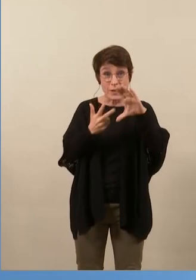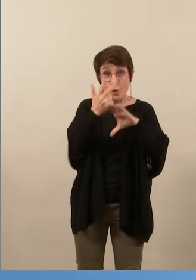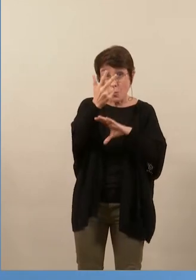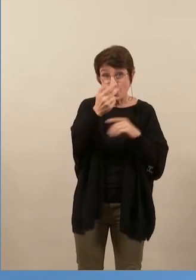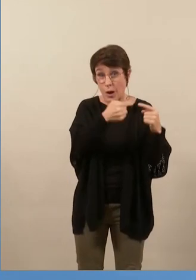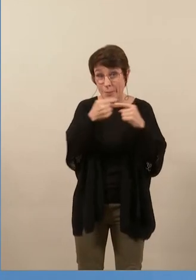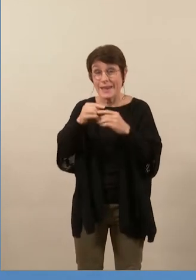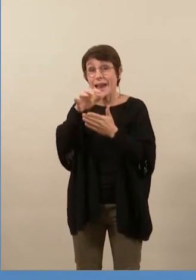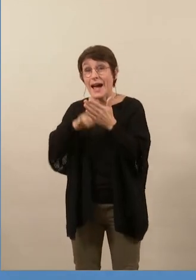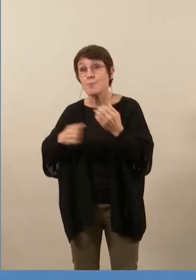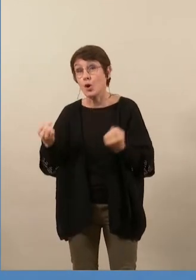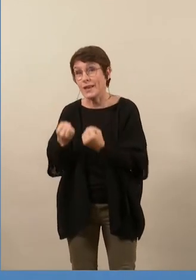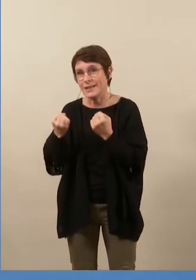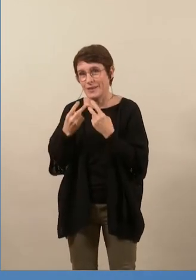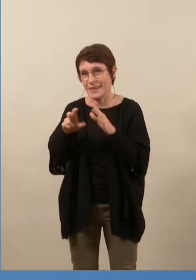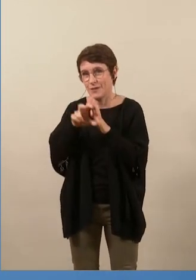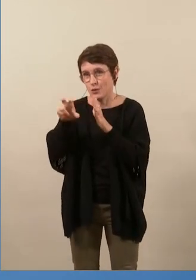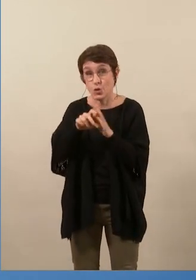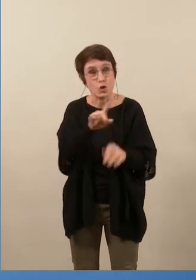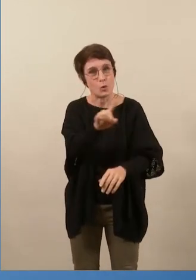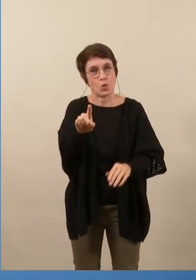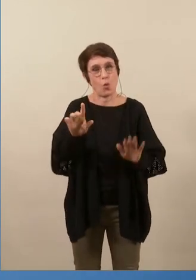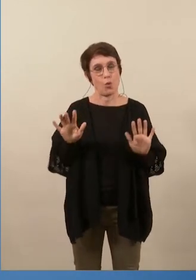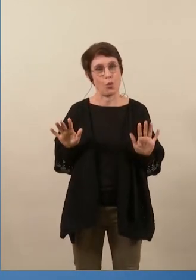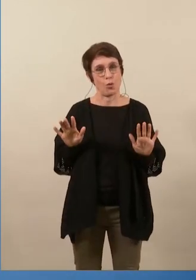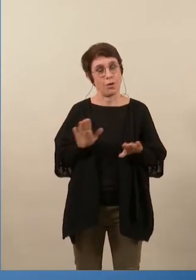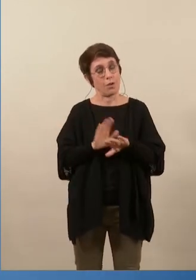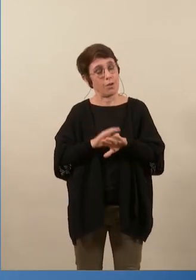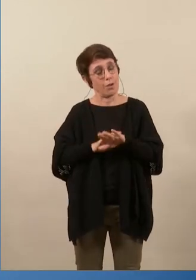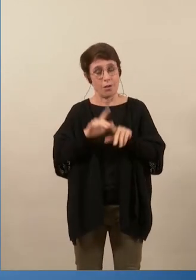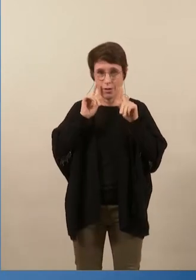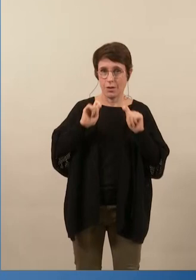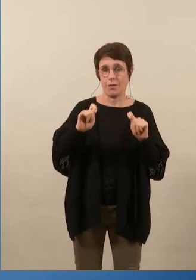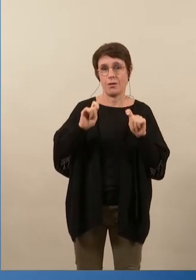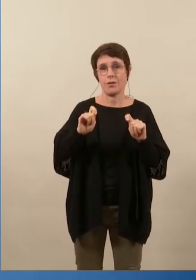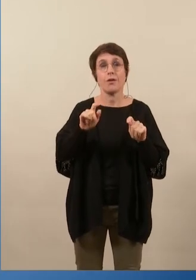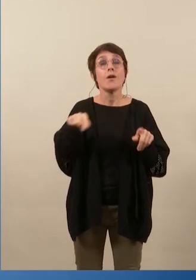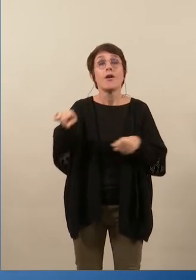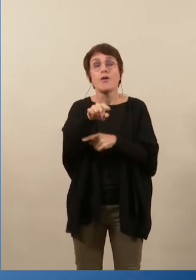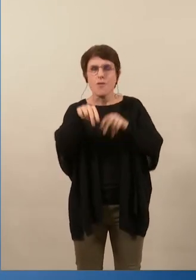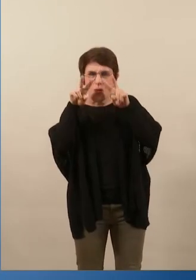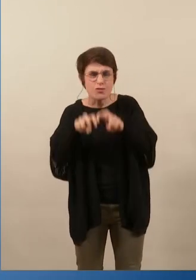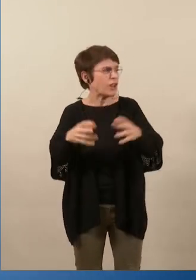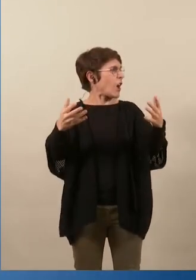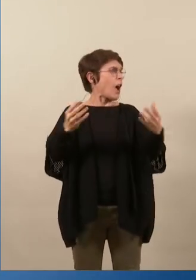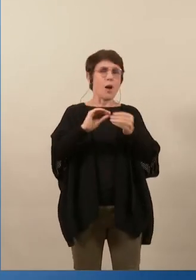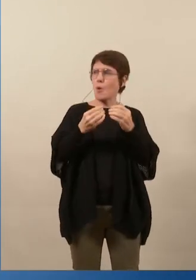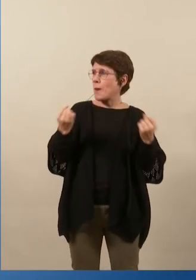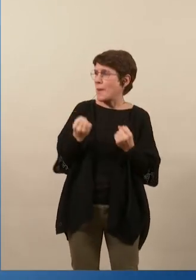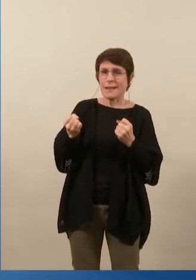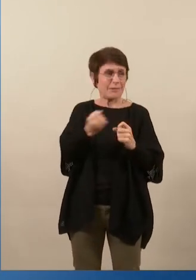de la ville de Grenoble c'est très important de le le préciser parce que il cherchait des éléments qui relèveraient d'un rapport d'activité